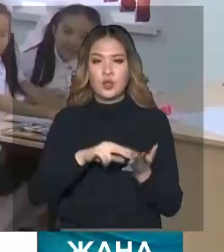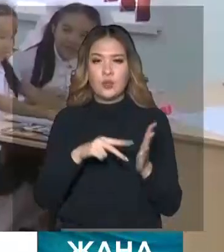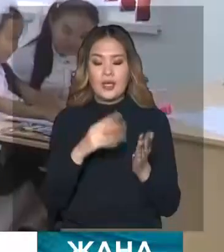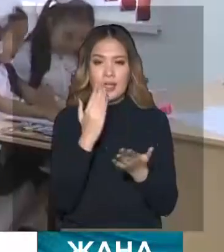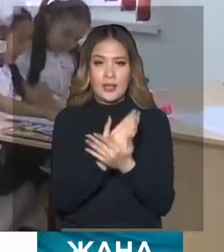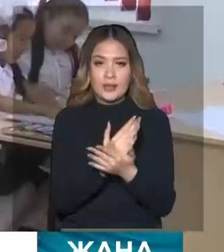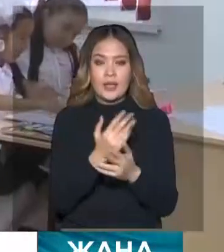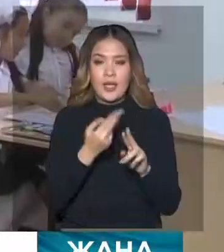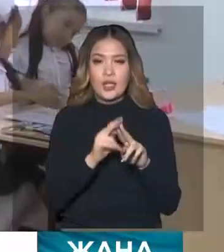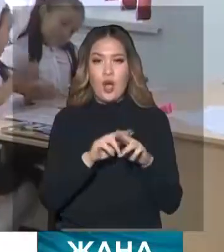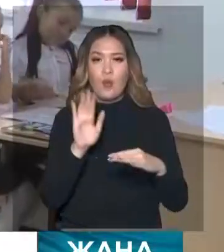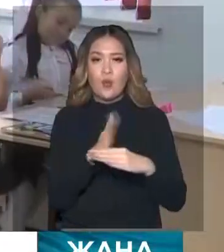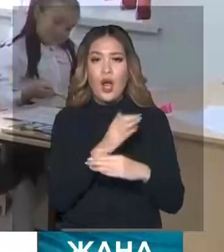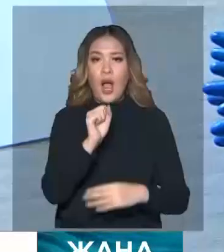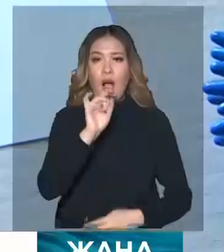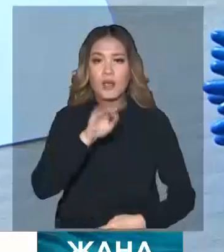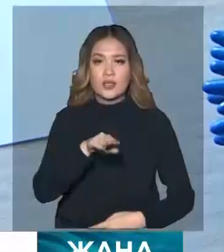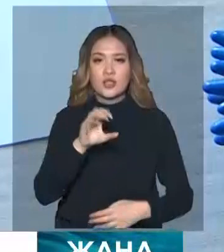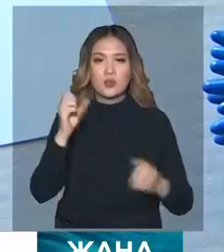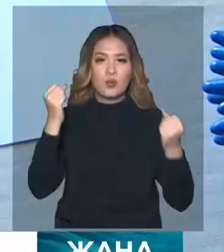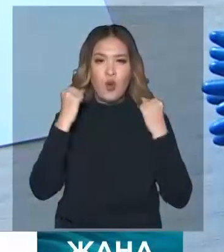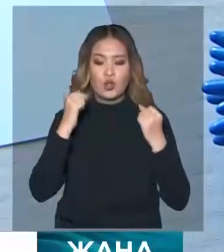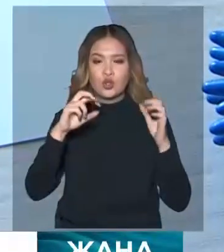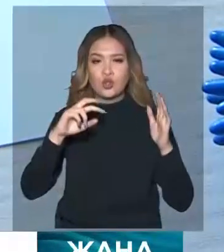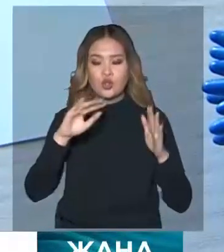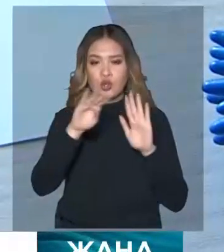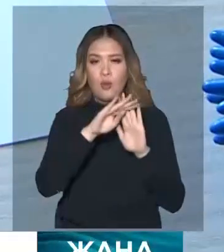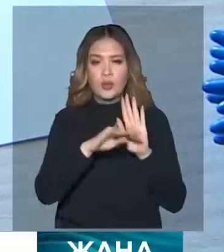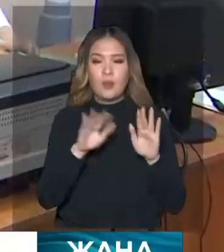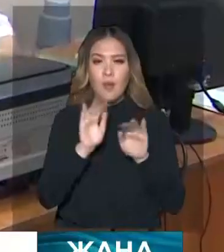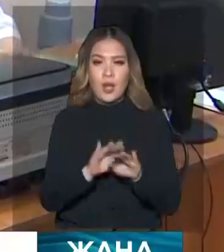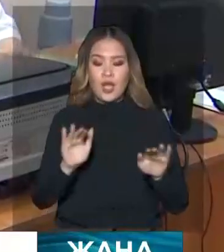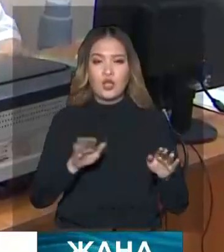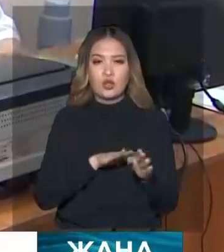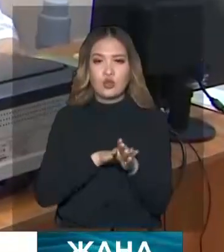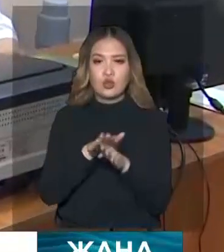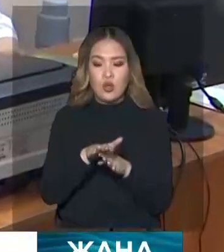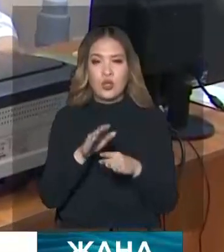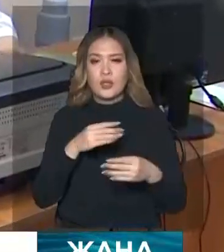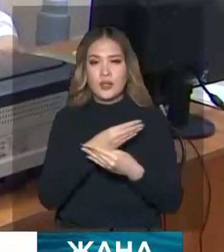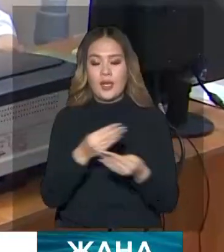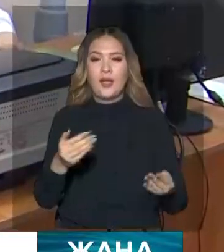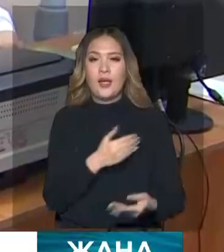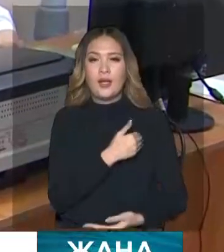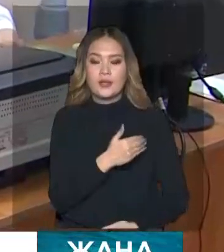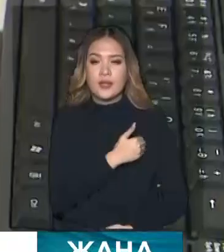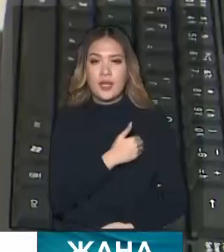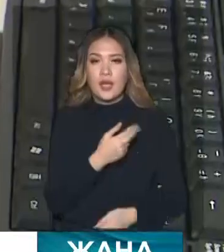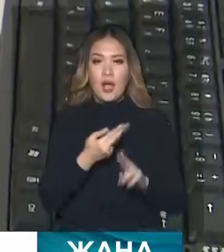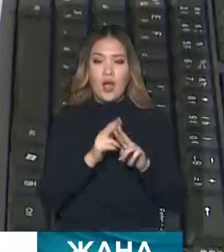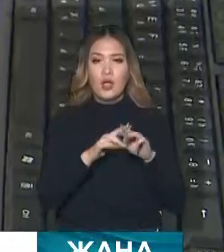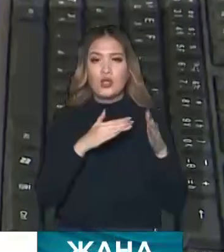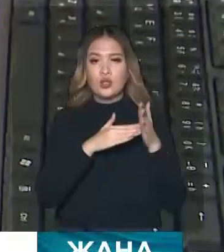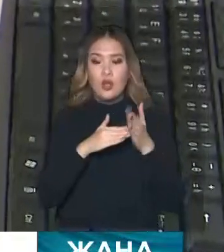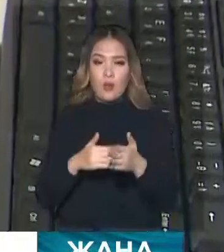жоспарланған. Бұдан бөлек атышулы арт спорт жобасы бойынша балаларды толық спортпен қамтамасыз ету көзделген. Ол